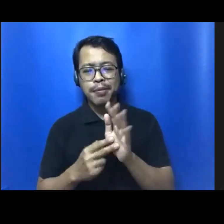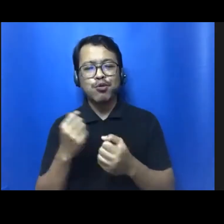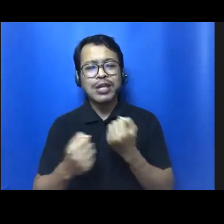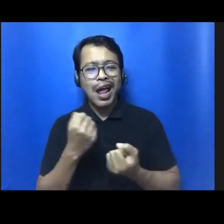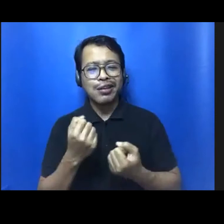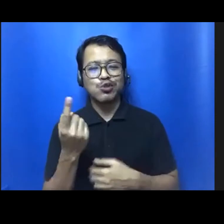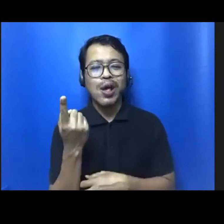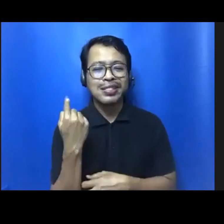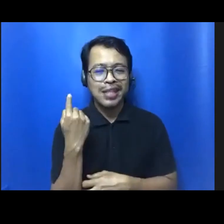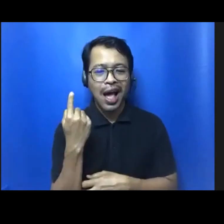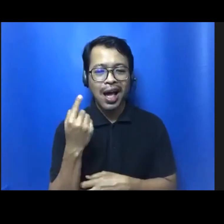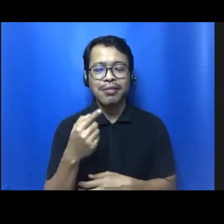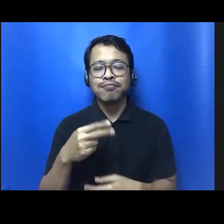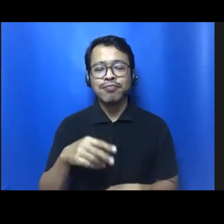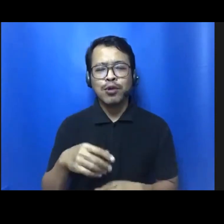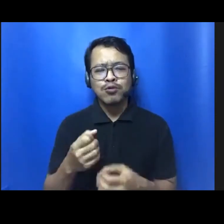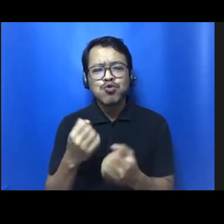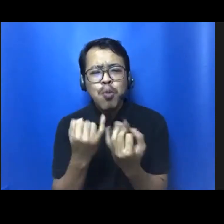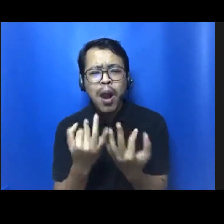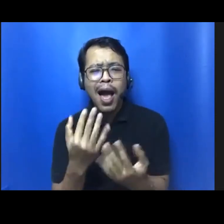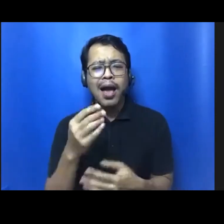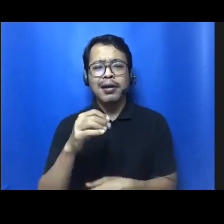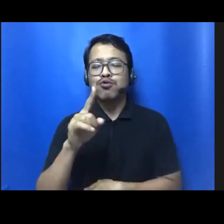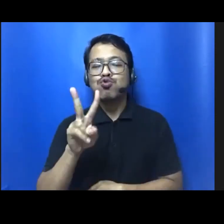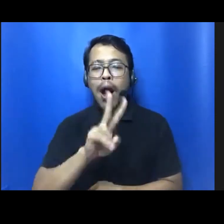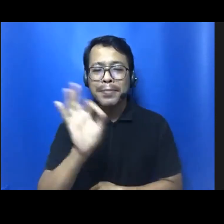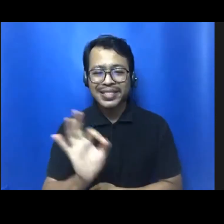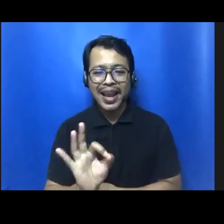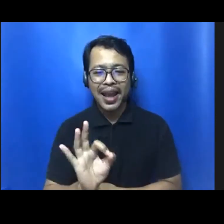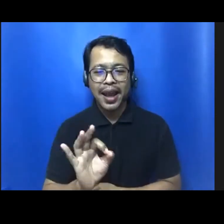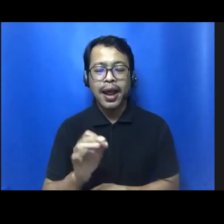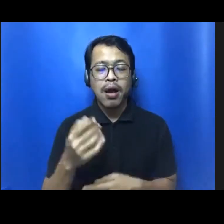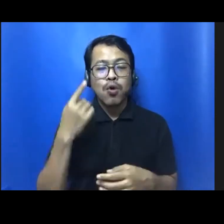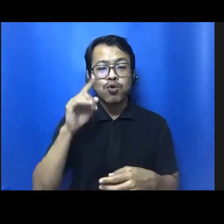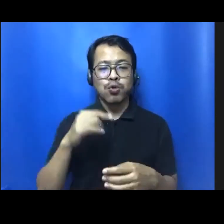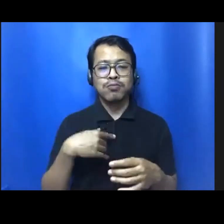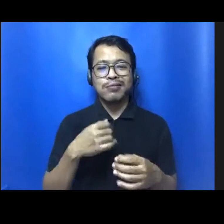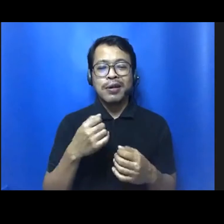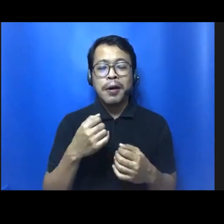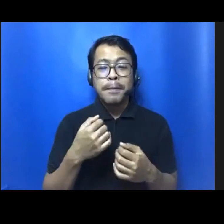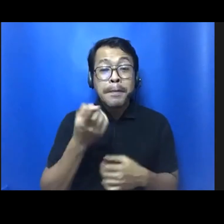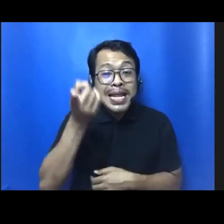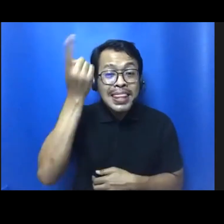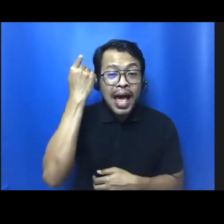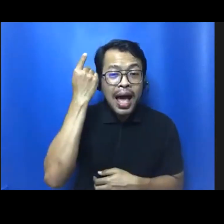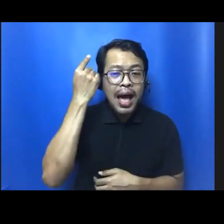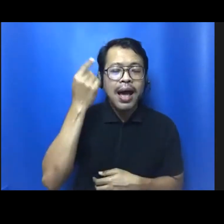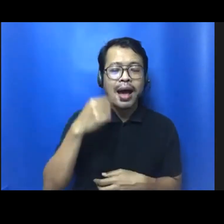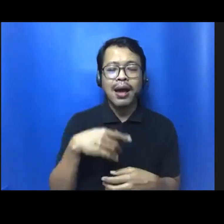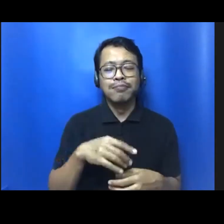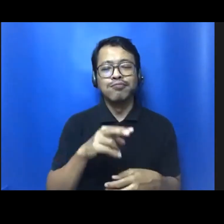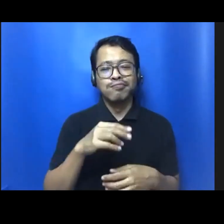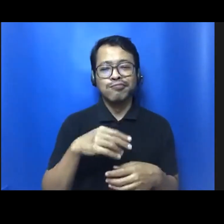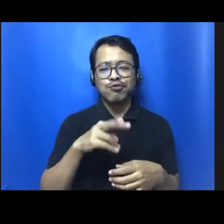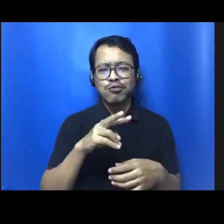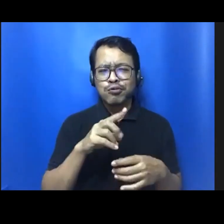2%, untuk pemerintah atau PNS sebesar 2%, dan perusahaan swasta 1%.